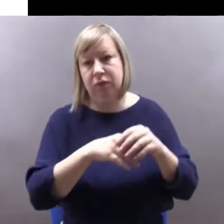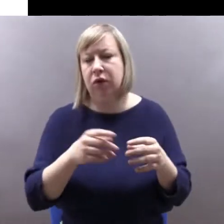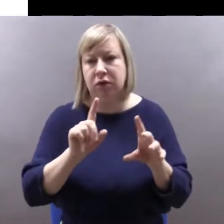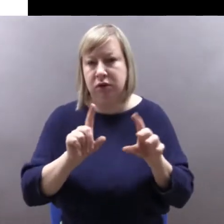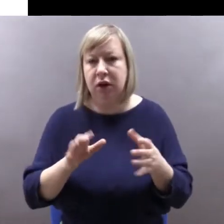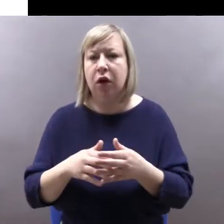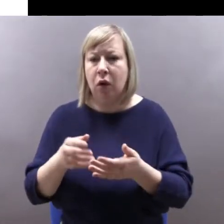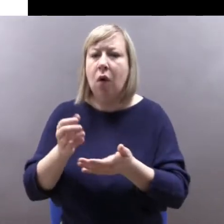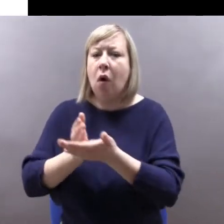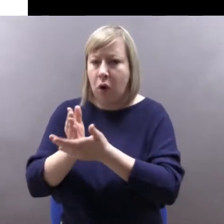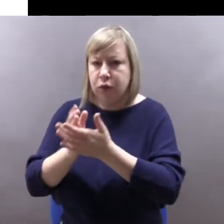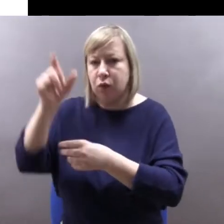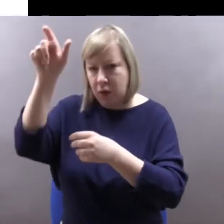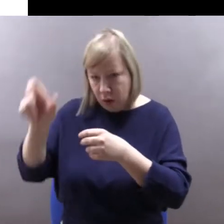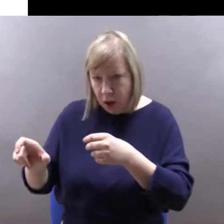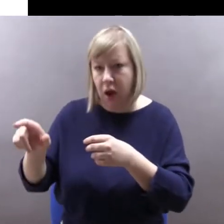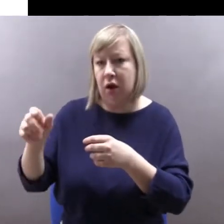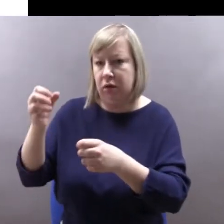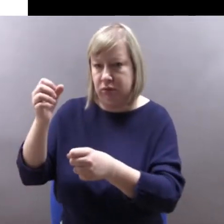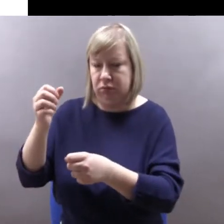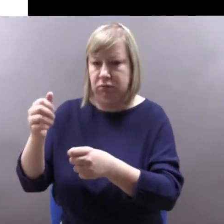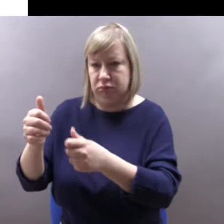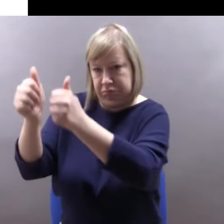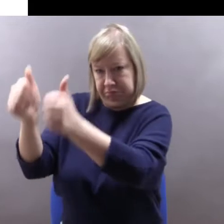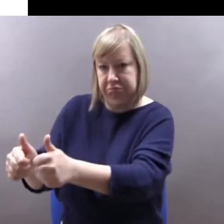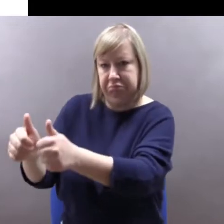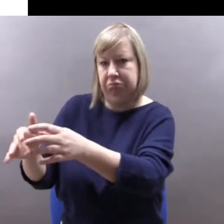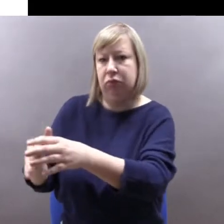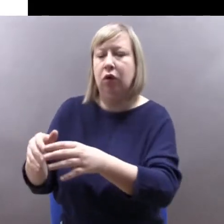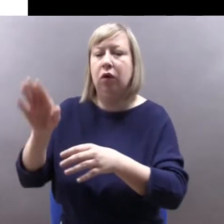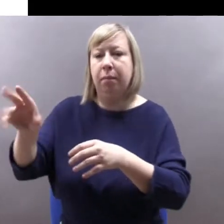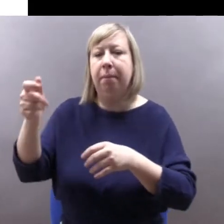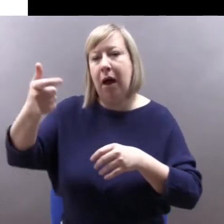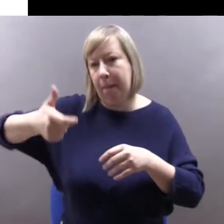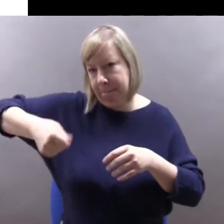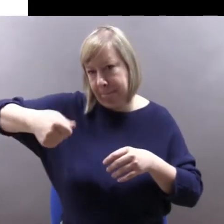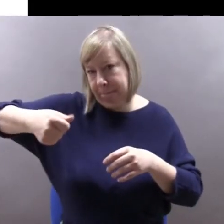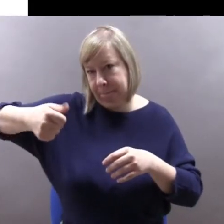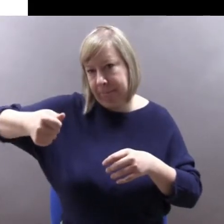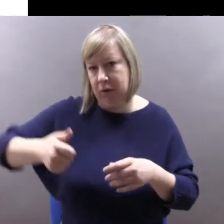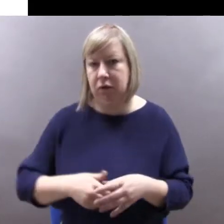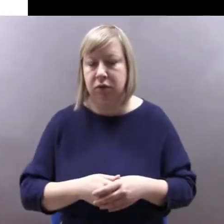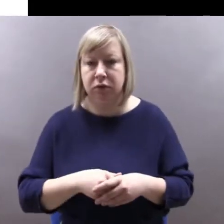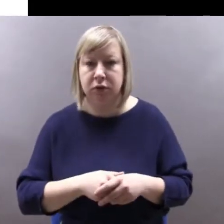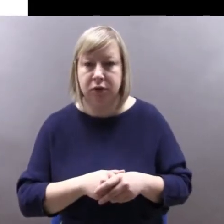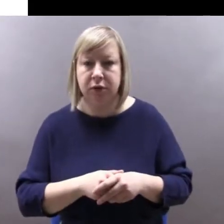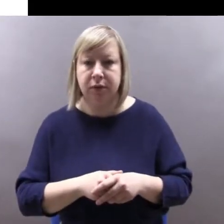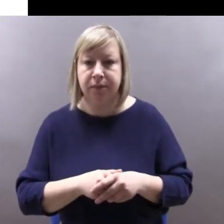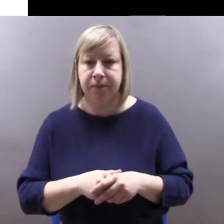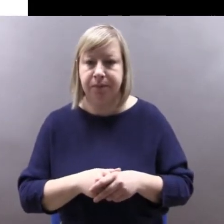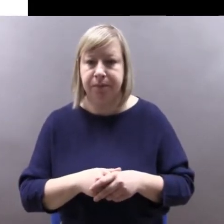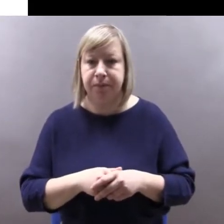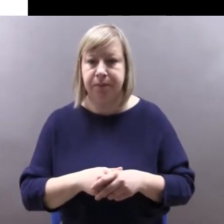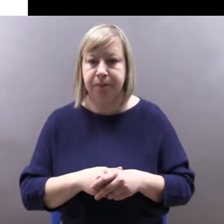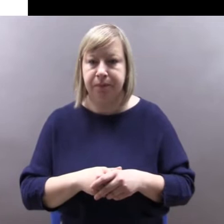I obsługuje to na życzenie naszego gościa. Tak jak powiedziałam, może z tego skorzystać osoba na wózku,